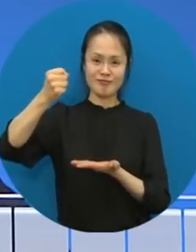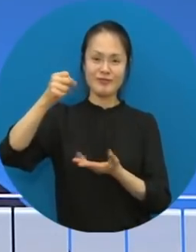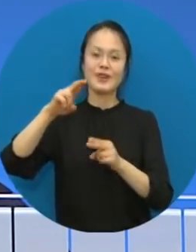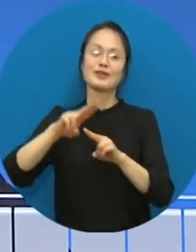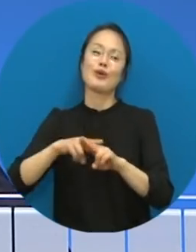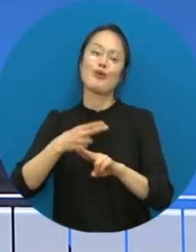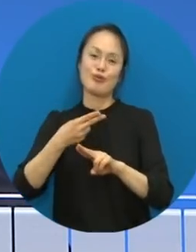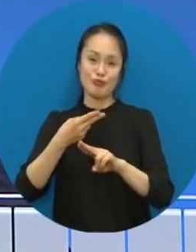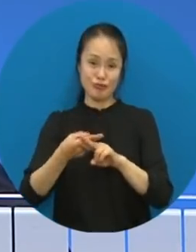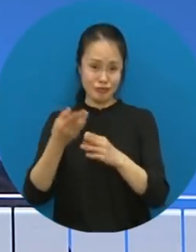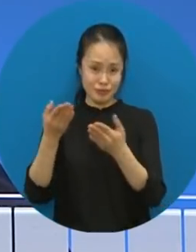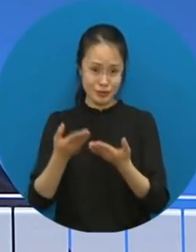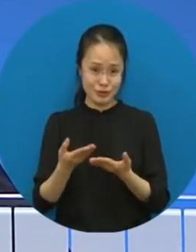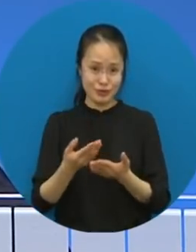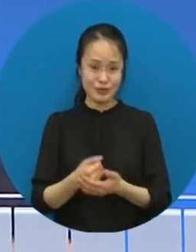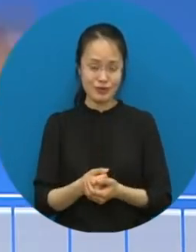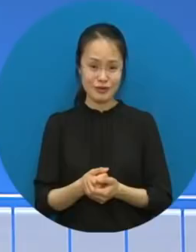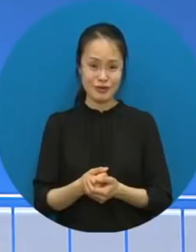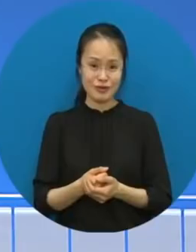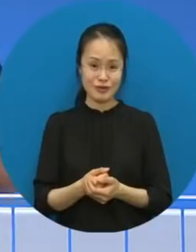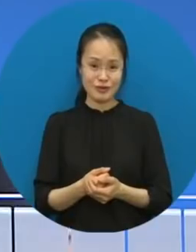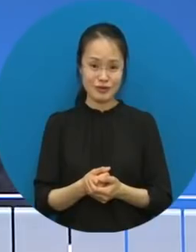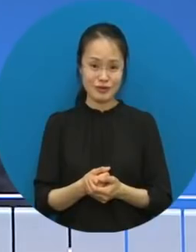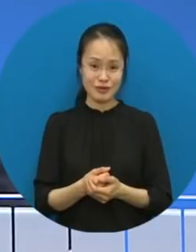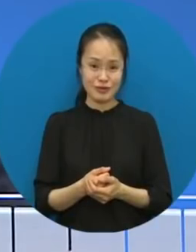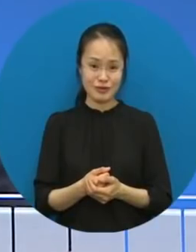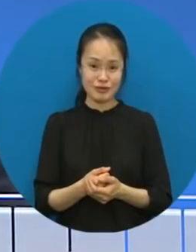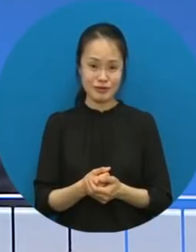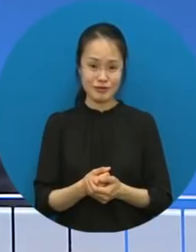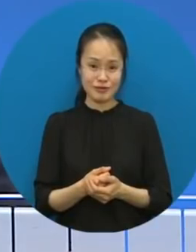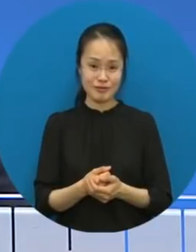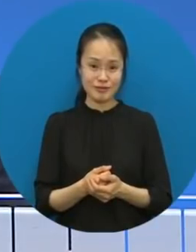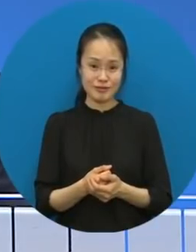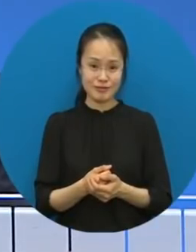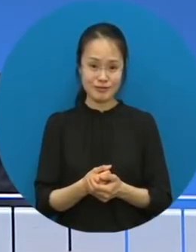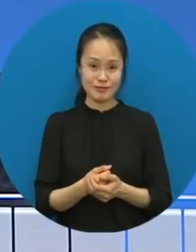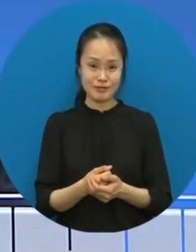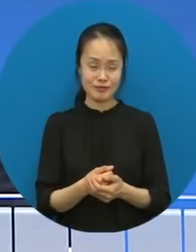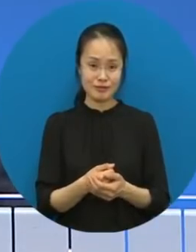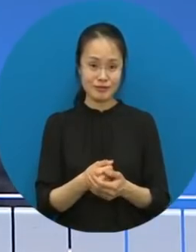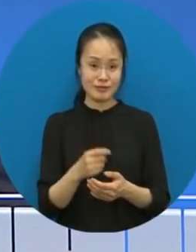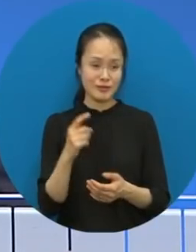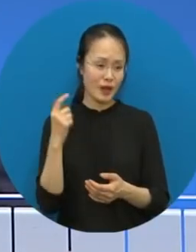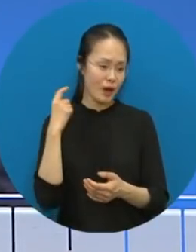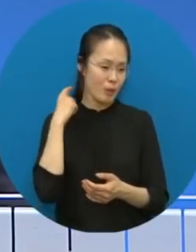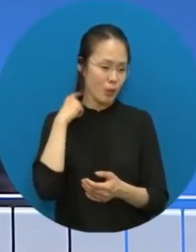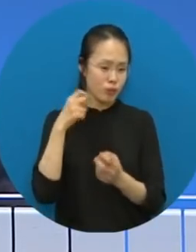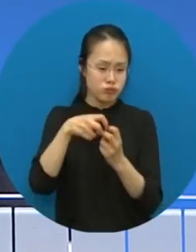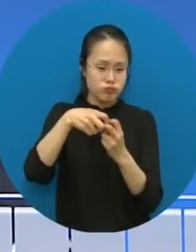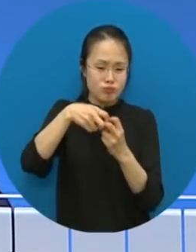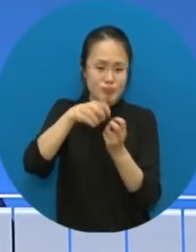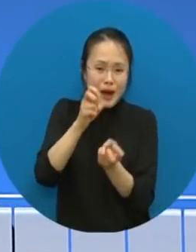아멘 해야 합니다. 등뼈 치면 죽어요. 목뼈 치면 갑니다. 그런데